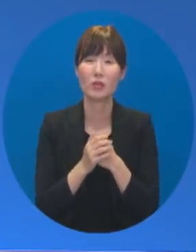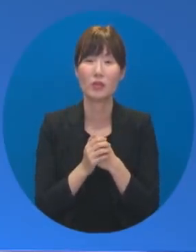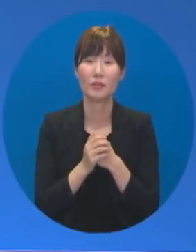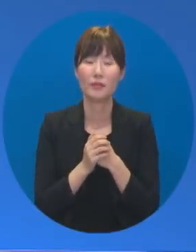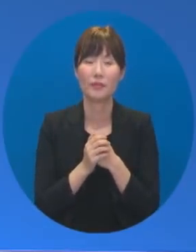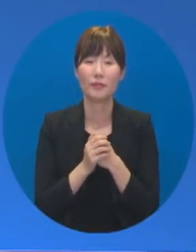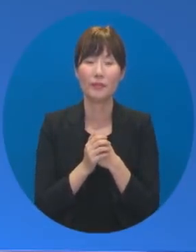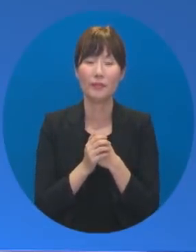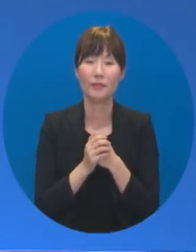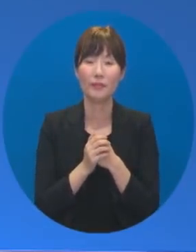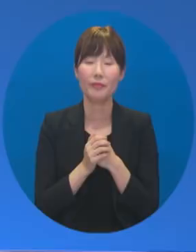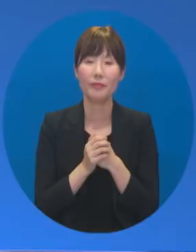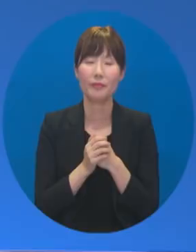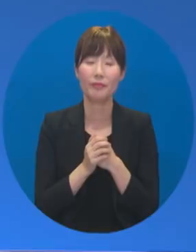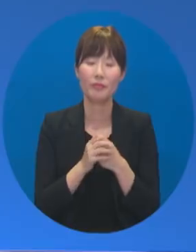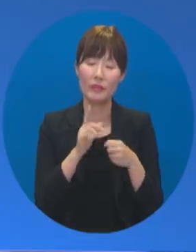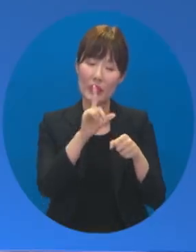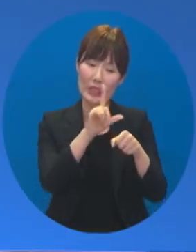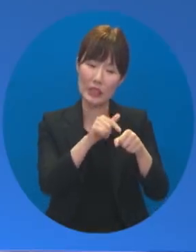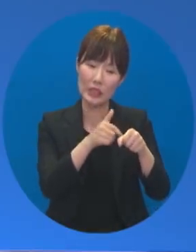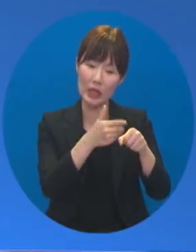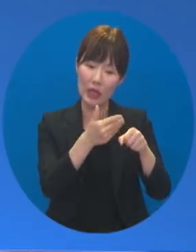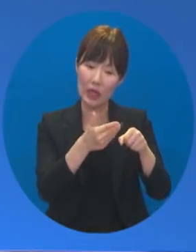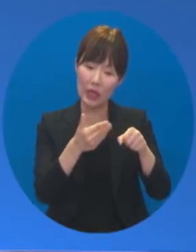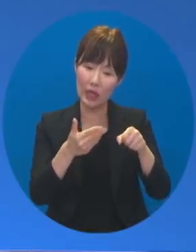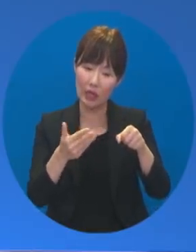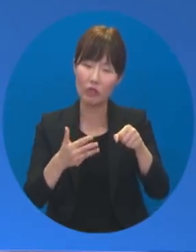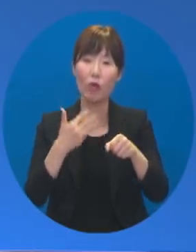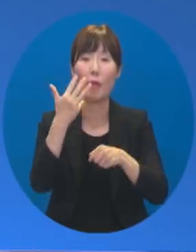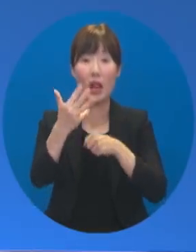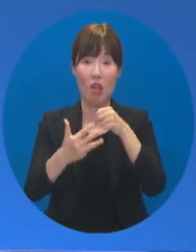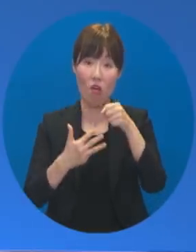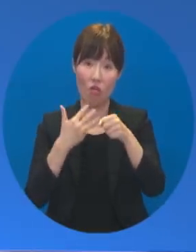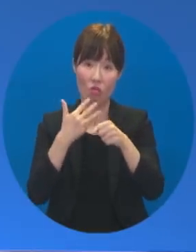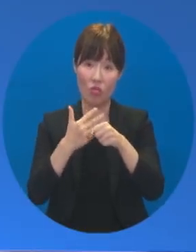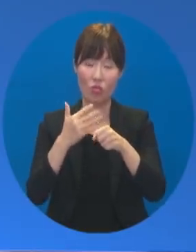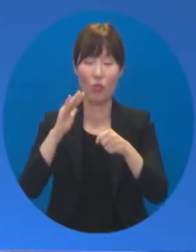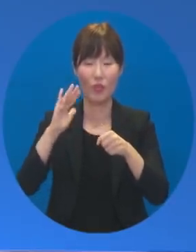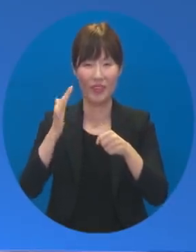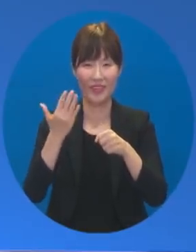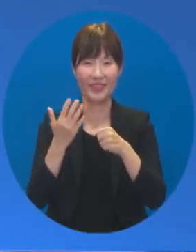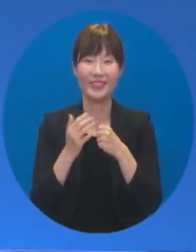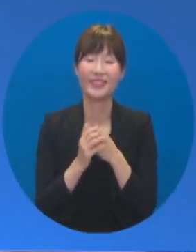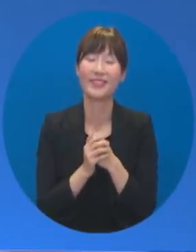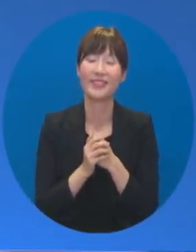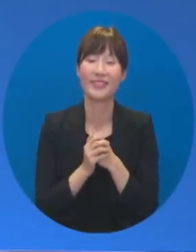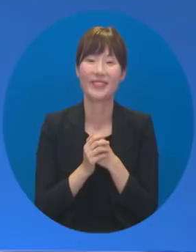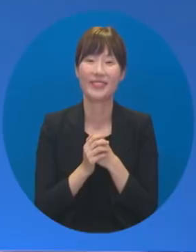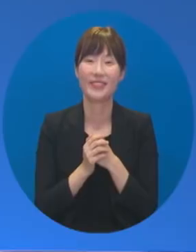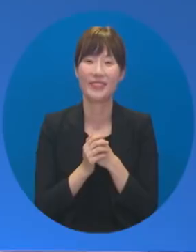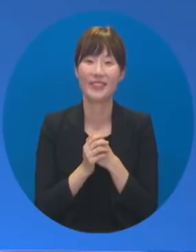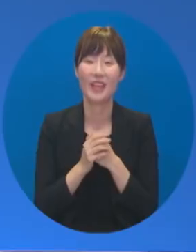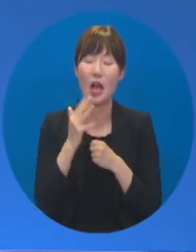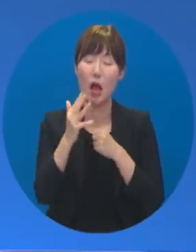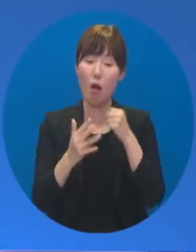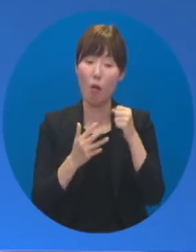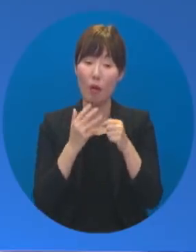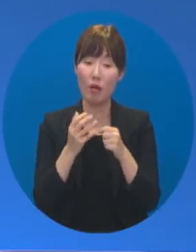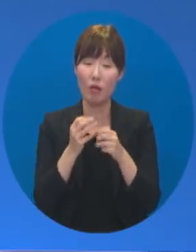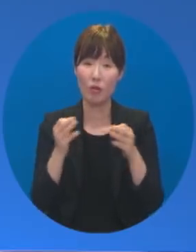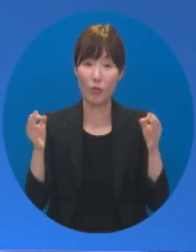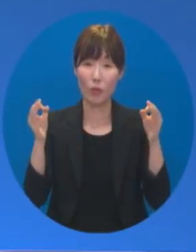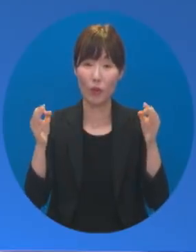시간이 이제 8년이 지났고 그래서 저도 그 8년 동안의 삶을